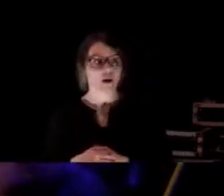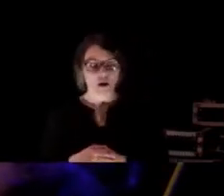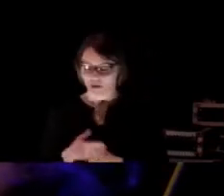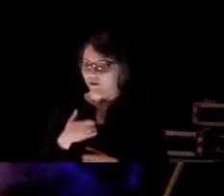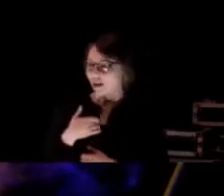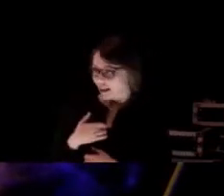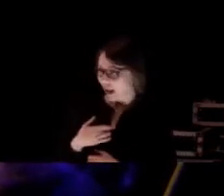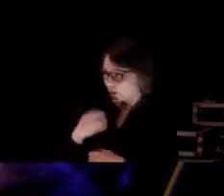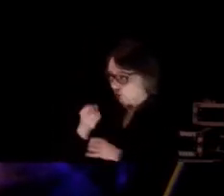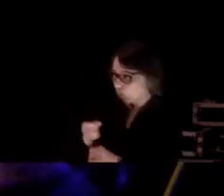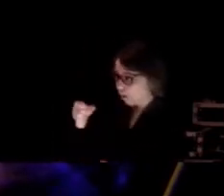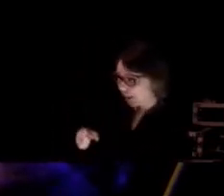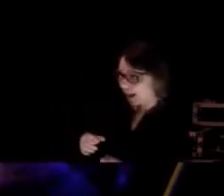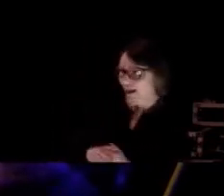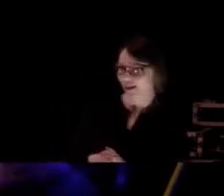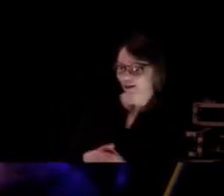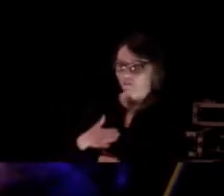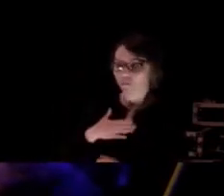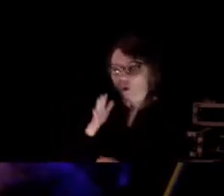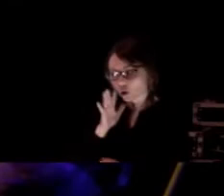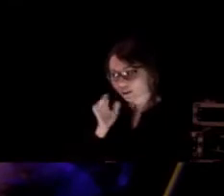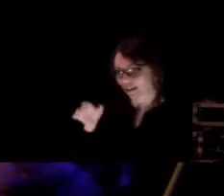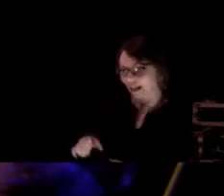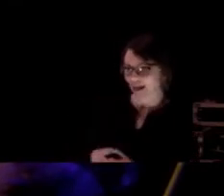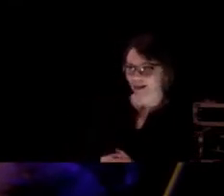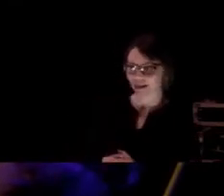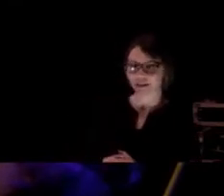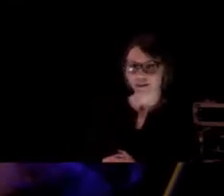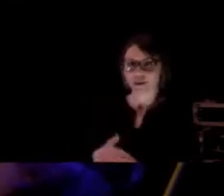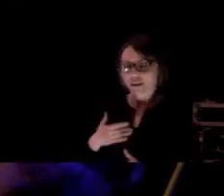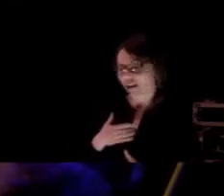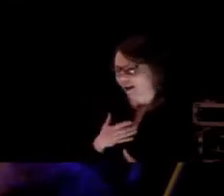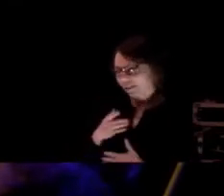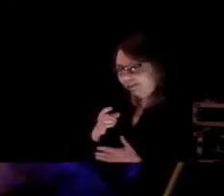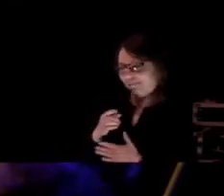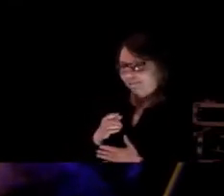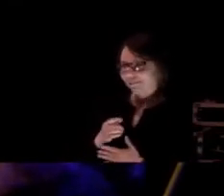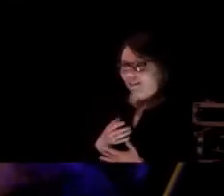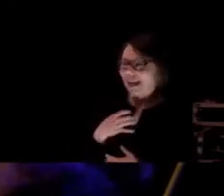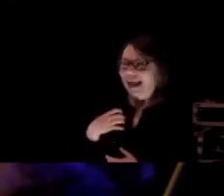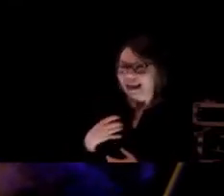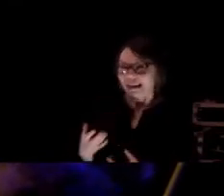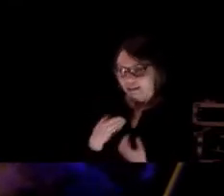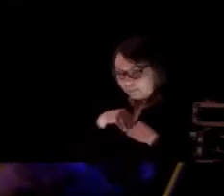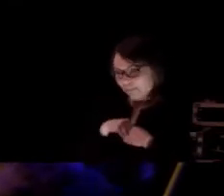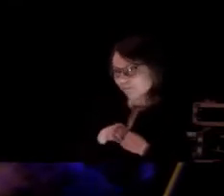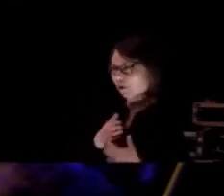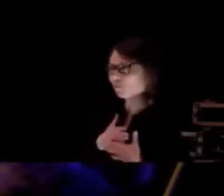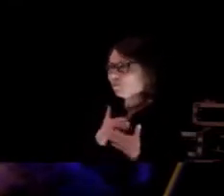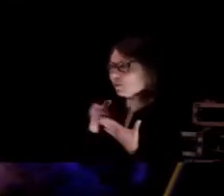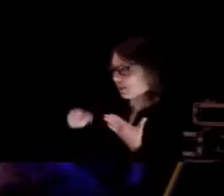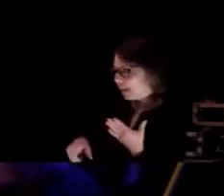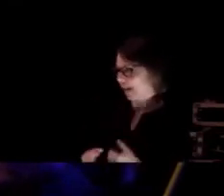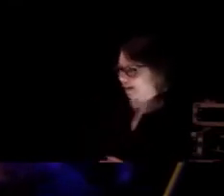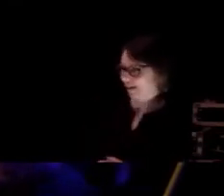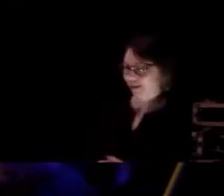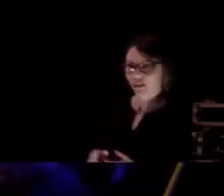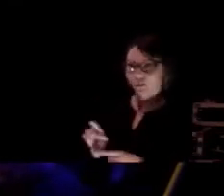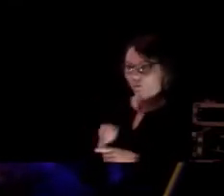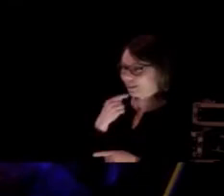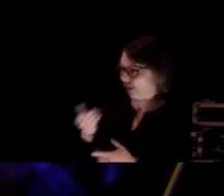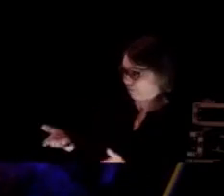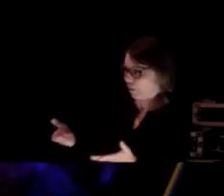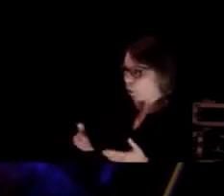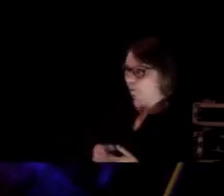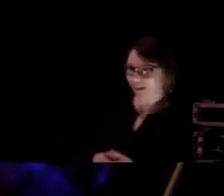tror på det, og at jeg vil lytte til det, og jeg genuint bryr meg. Det er kroppsspråket som bare sier at du er velkommen. Du